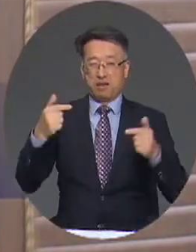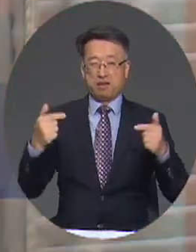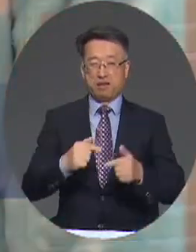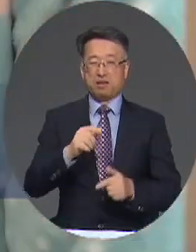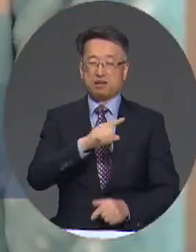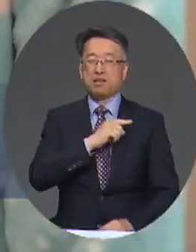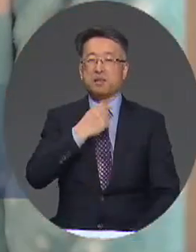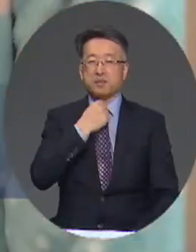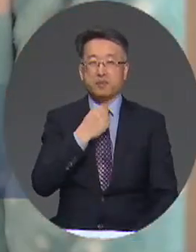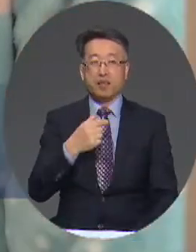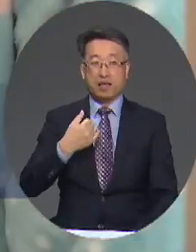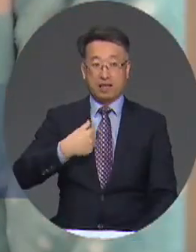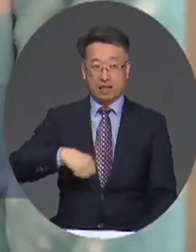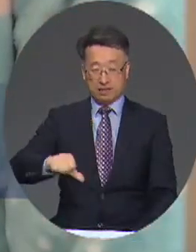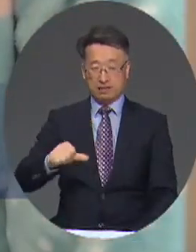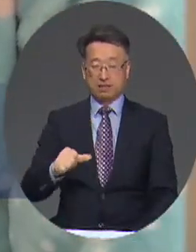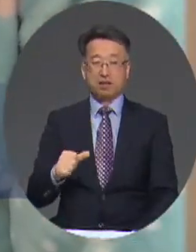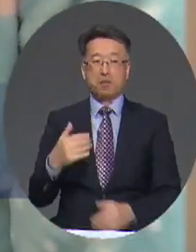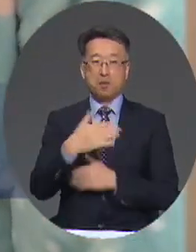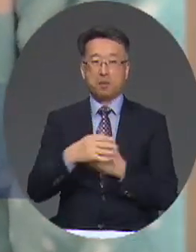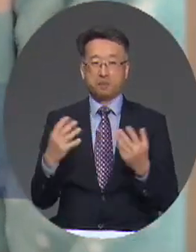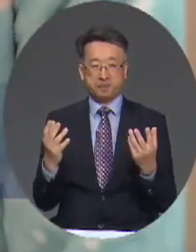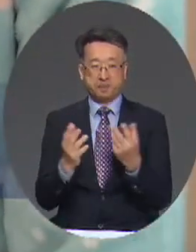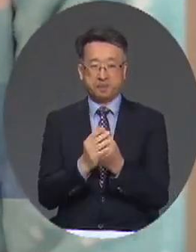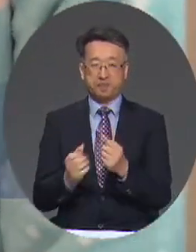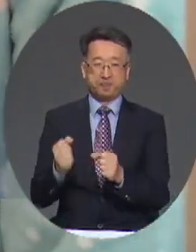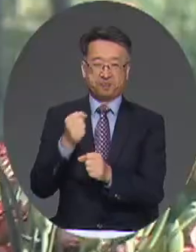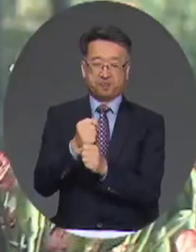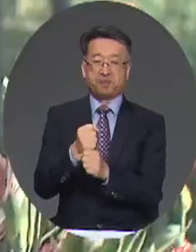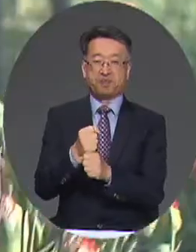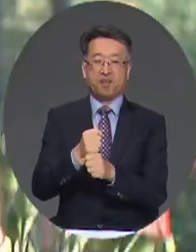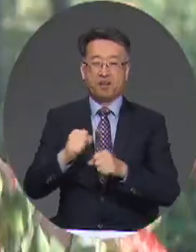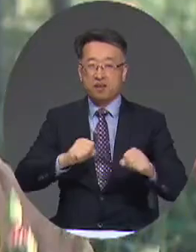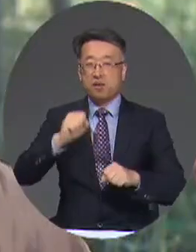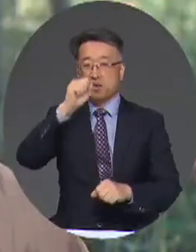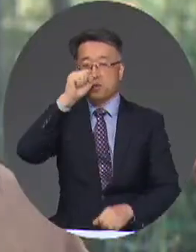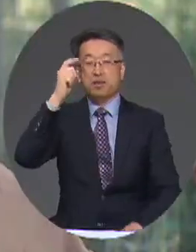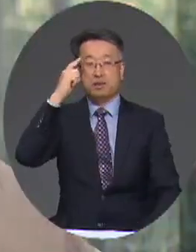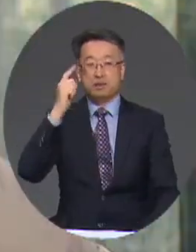있겠네. 아들이 몸 성하고 활발하게 움직이면 좋지.